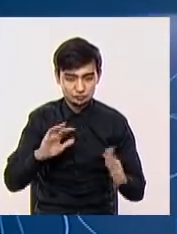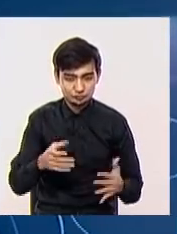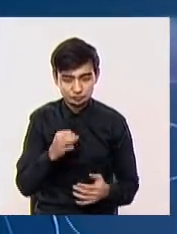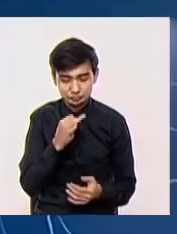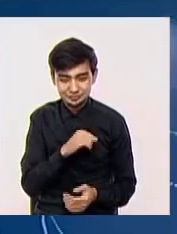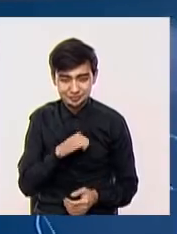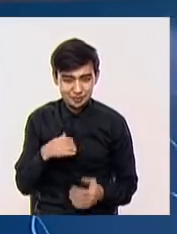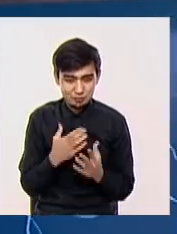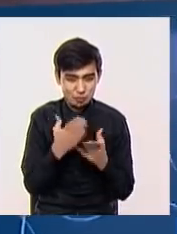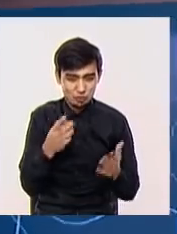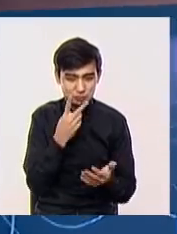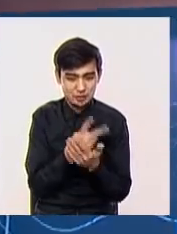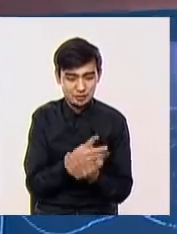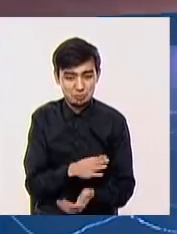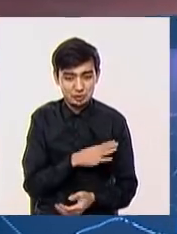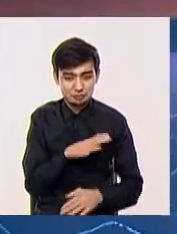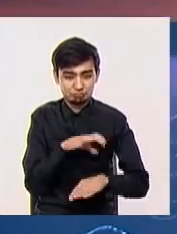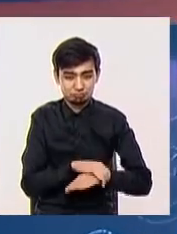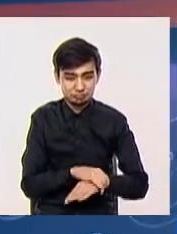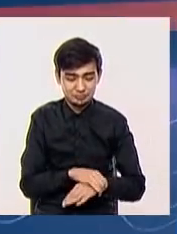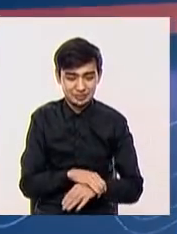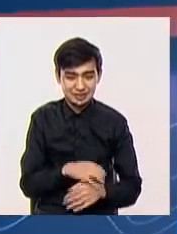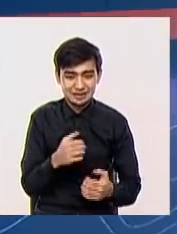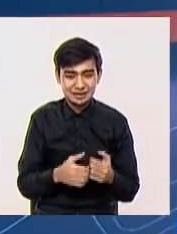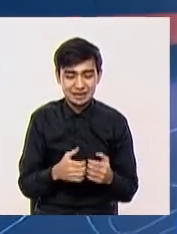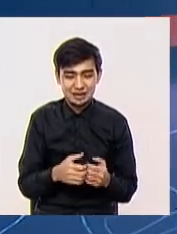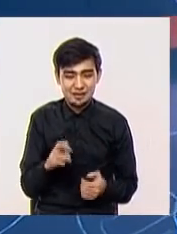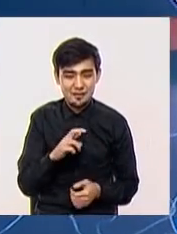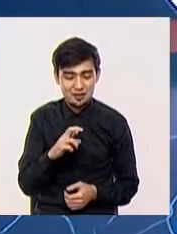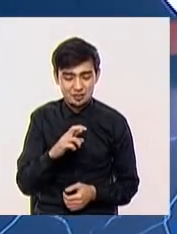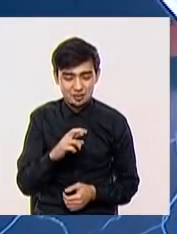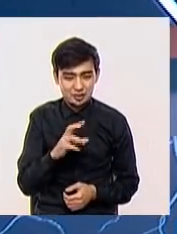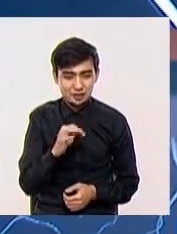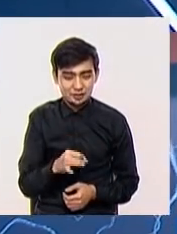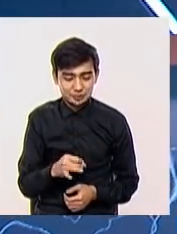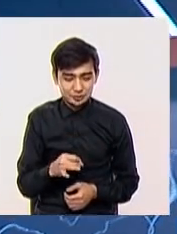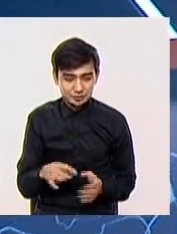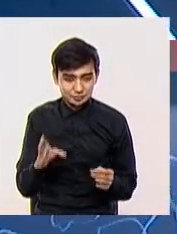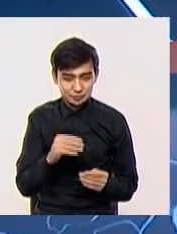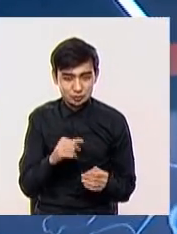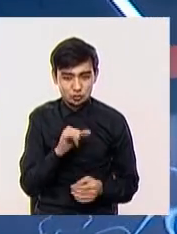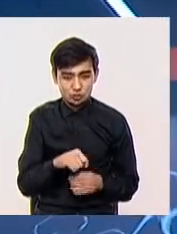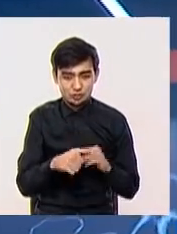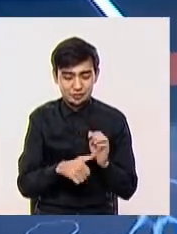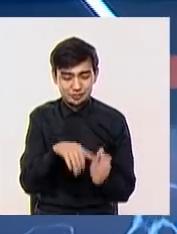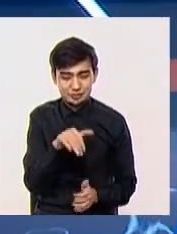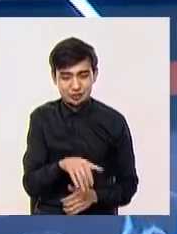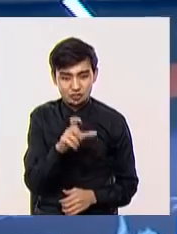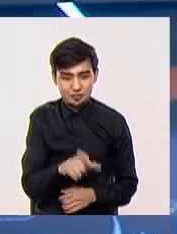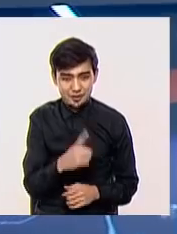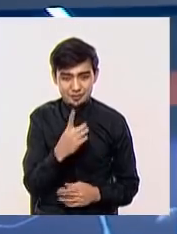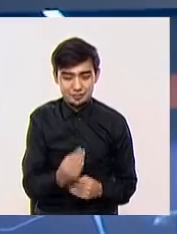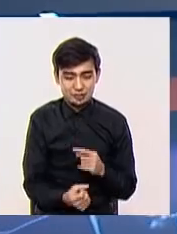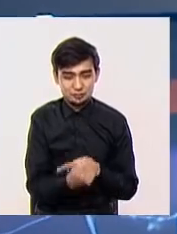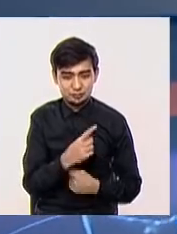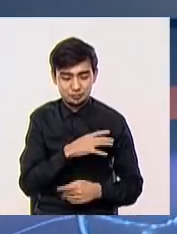же самый большой показатель был зафиксирован в середине января. Тогда ковид подтвердился у 16 тысяч человек в сутки.